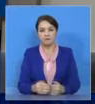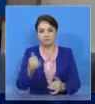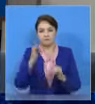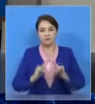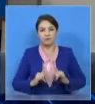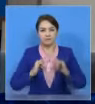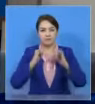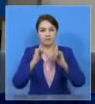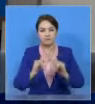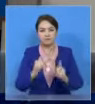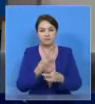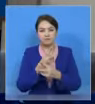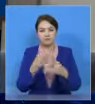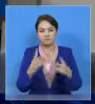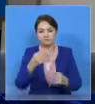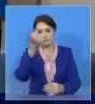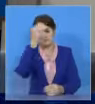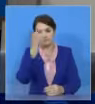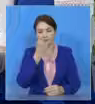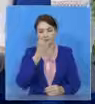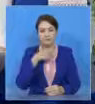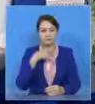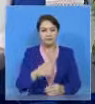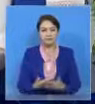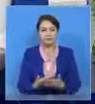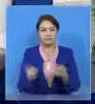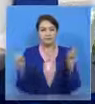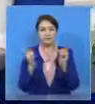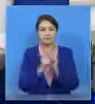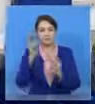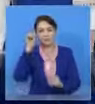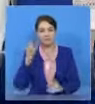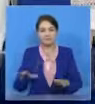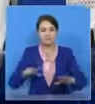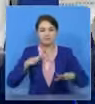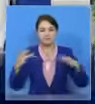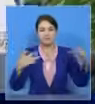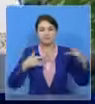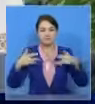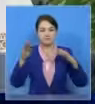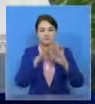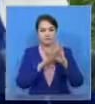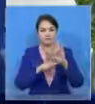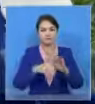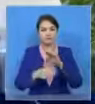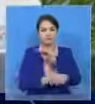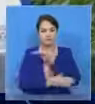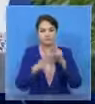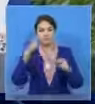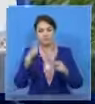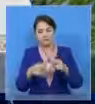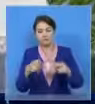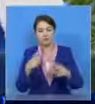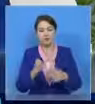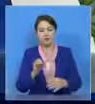құрмет көрсетіп отырғандарыңа рахмет айтам. Кездесу оқушылардың дайындаған концерттік бағдарламасымен аяқталды. Шара